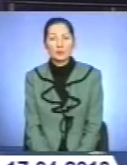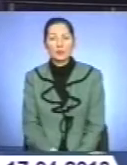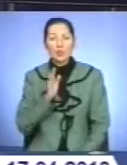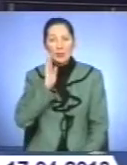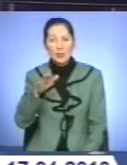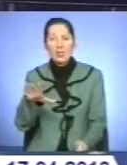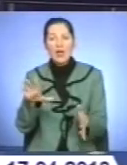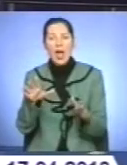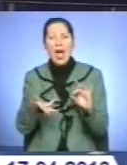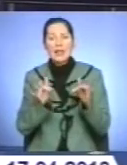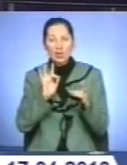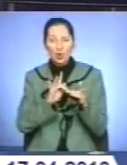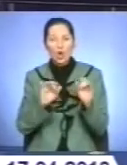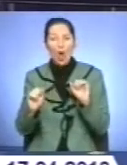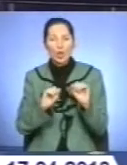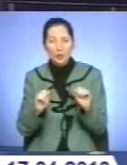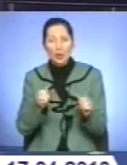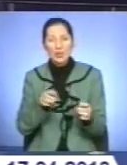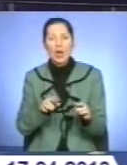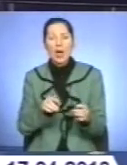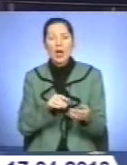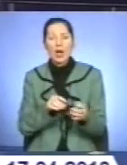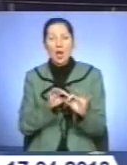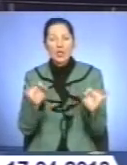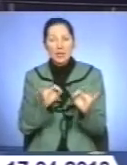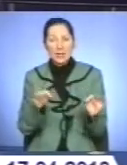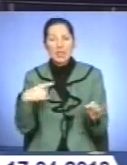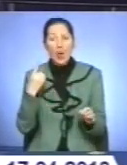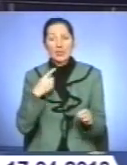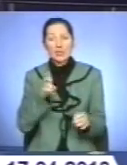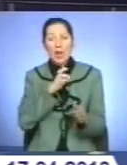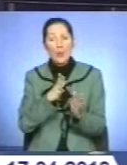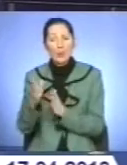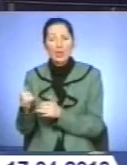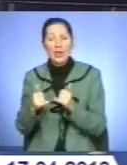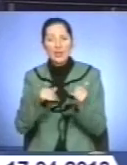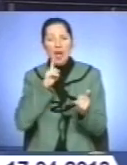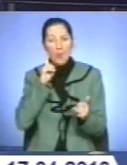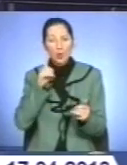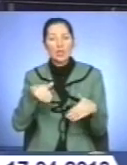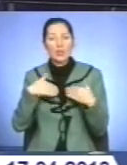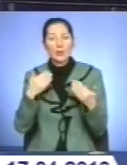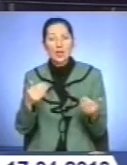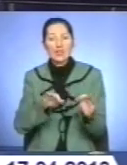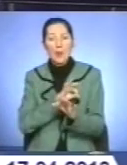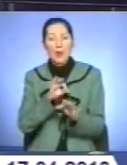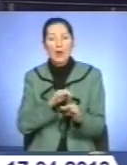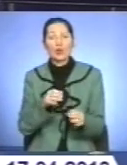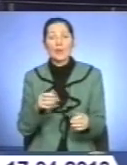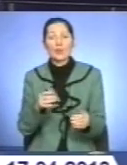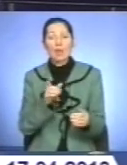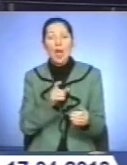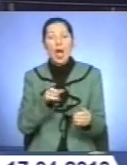Перспективи електронного урядування окреслили в обласній бібліотеці для молоді на репрезентації проєкту «Публічні бібліотеки. Мости